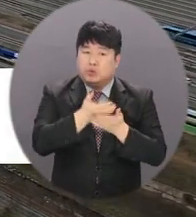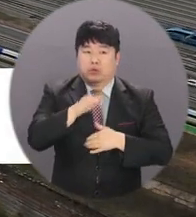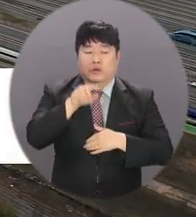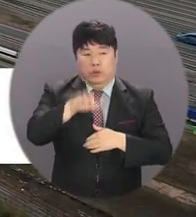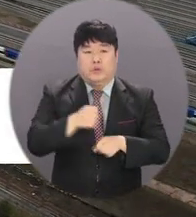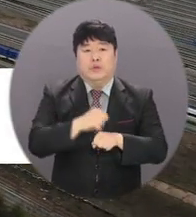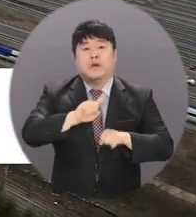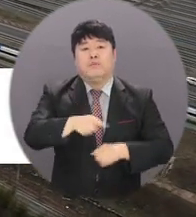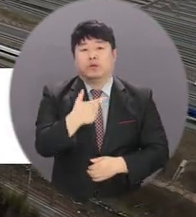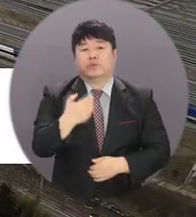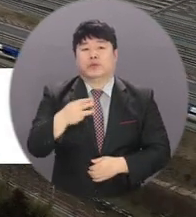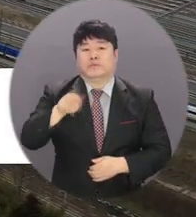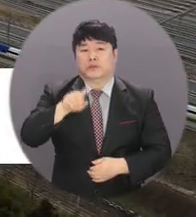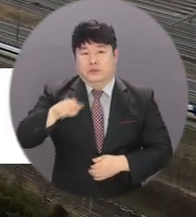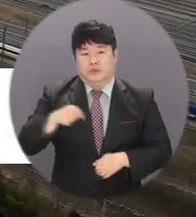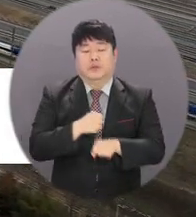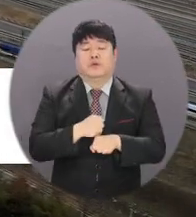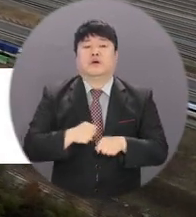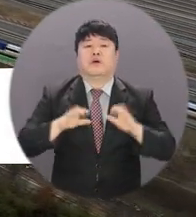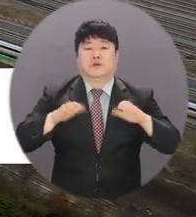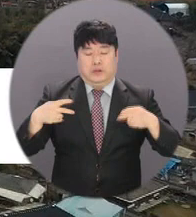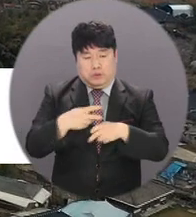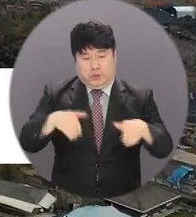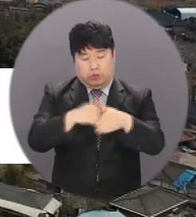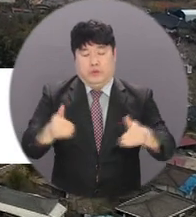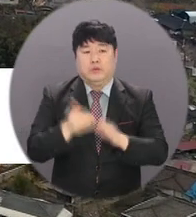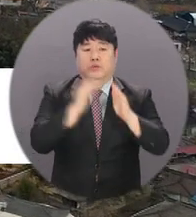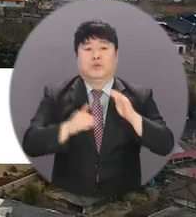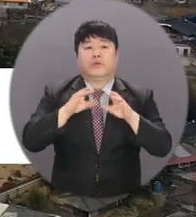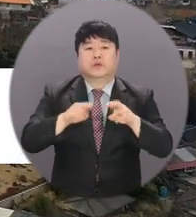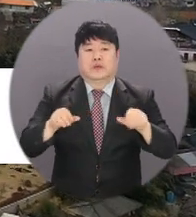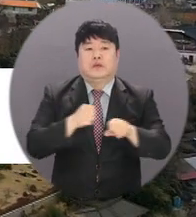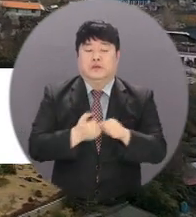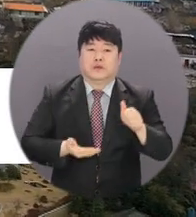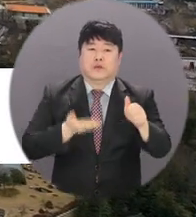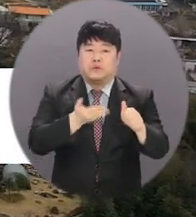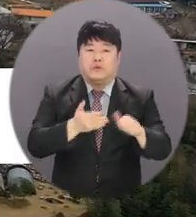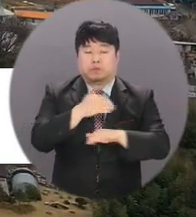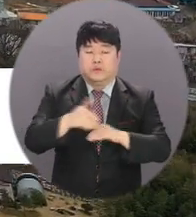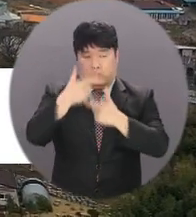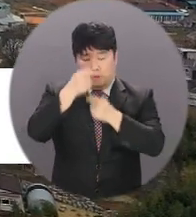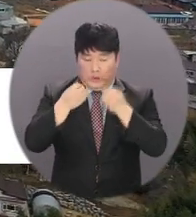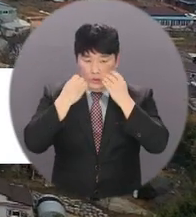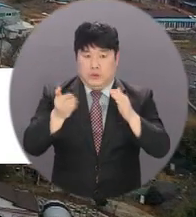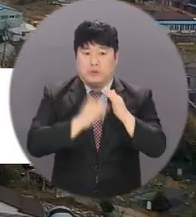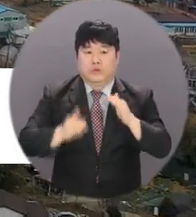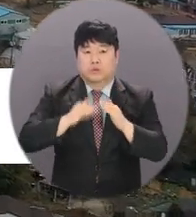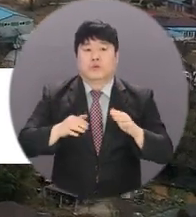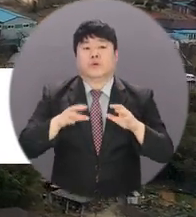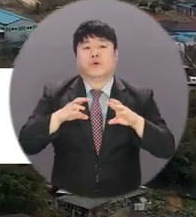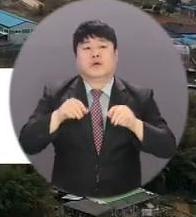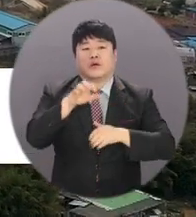일대 168만여 제곱미터 부지가 국토교통부의 공공택지 공급 계획에 맞춰서 신규 공공택지 1차